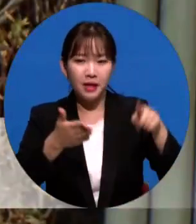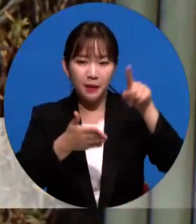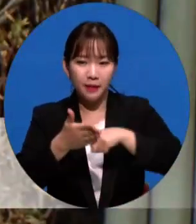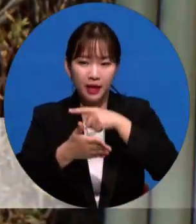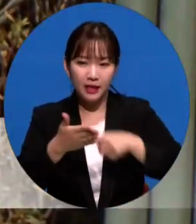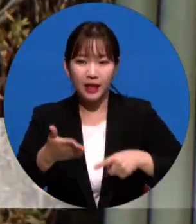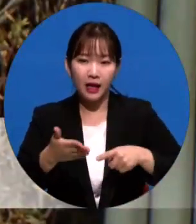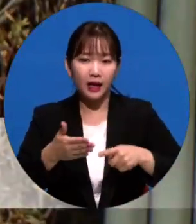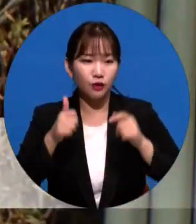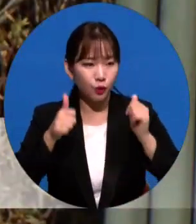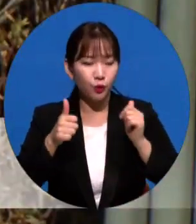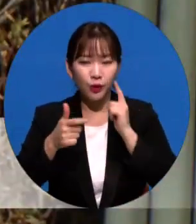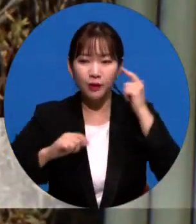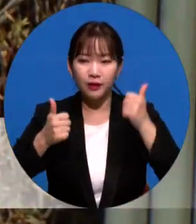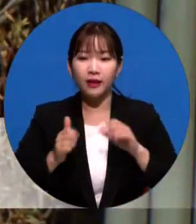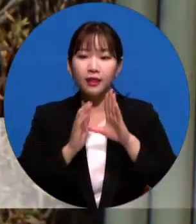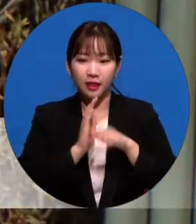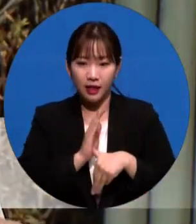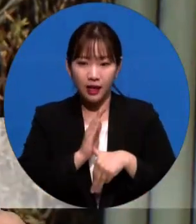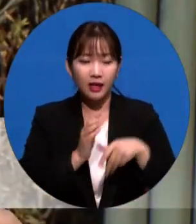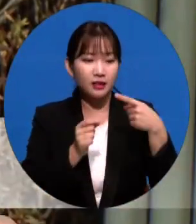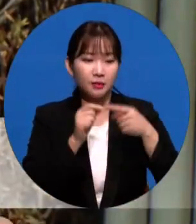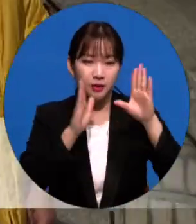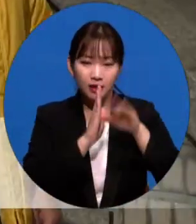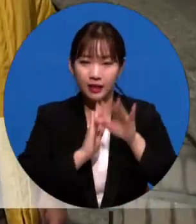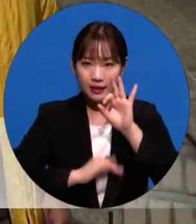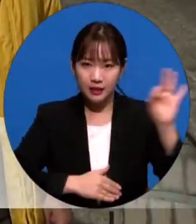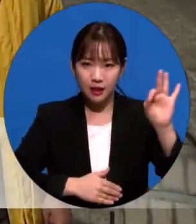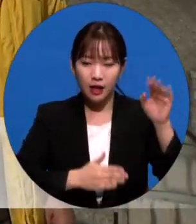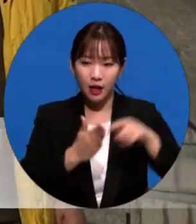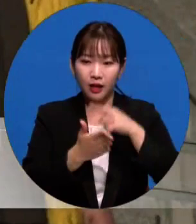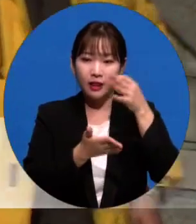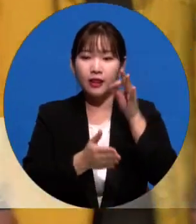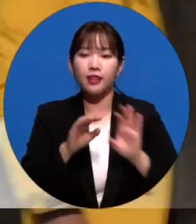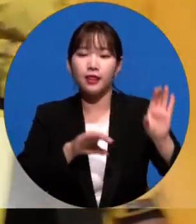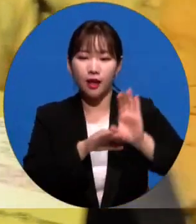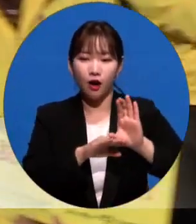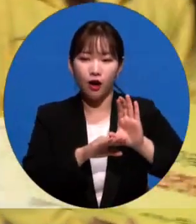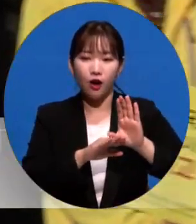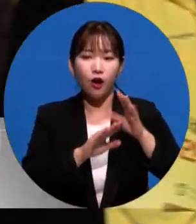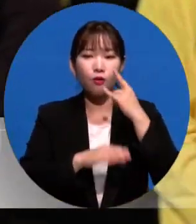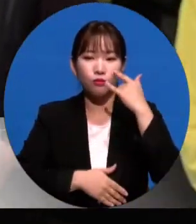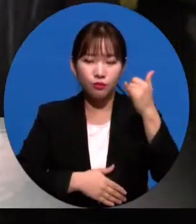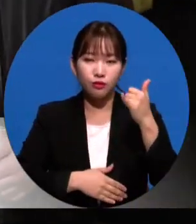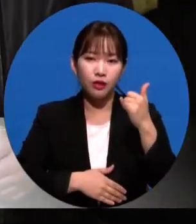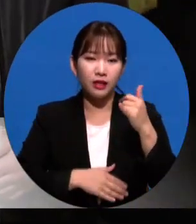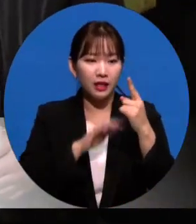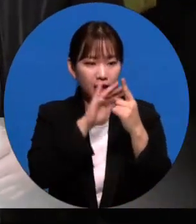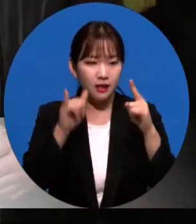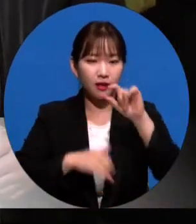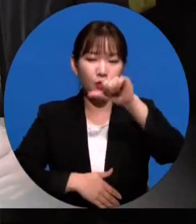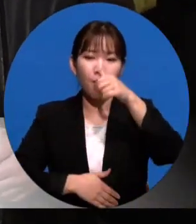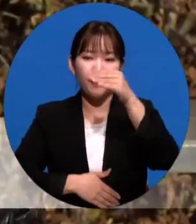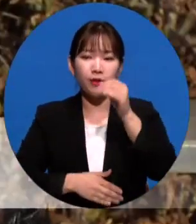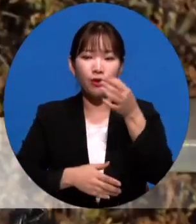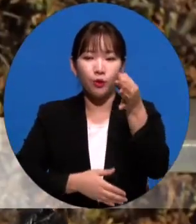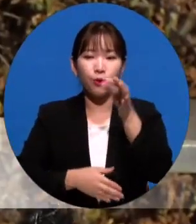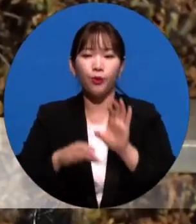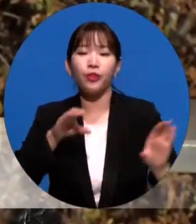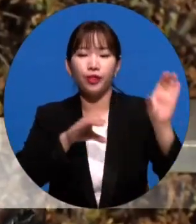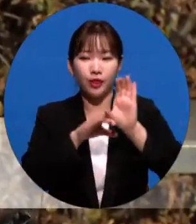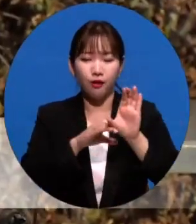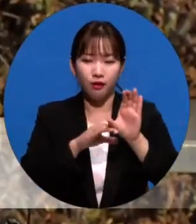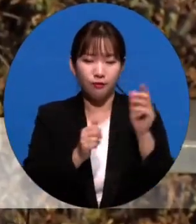소송 항소심에서 국가가 1심에서 인정한 배상금에도해 희생자 부모에게 1인당 500만원의